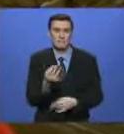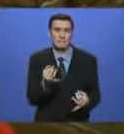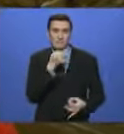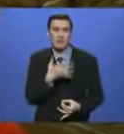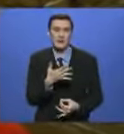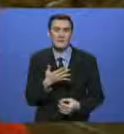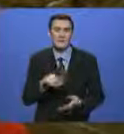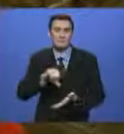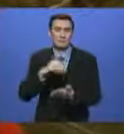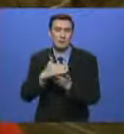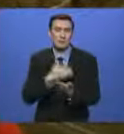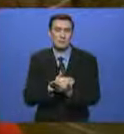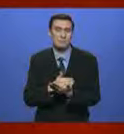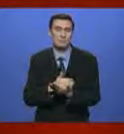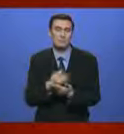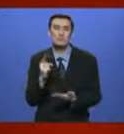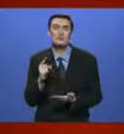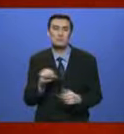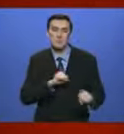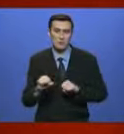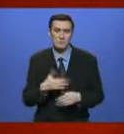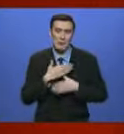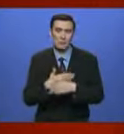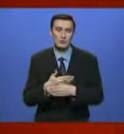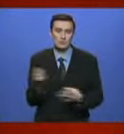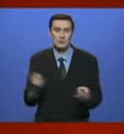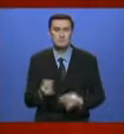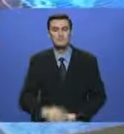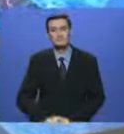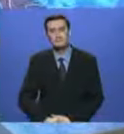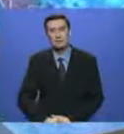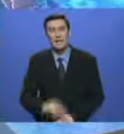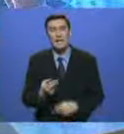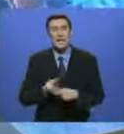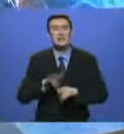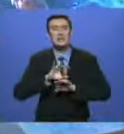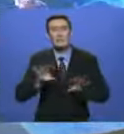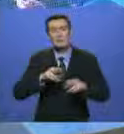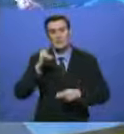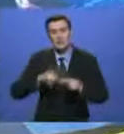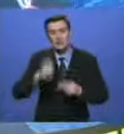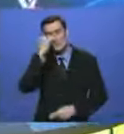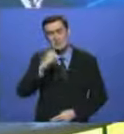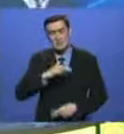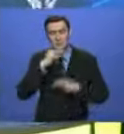это. Почему бы не пробежаться, собственно, и не помочь. Этот выпуск завершен.